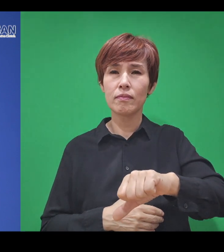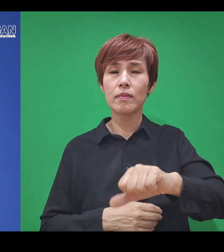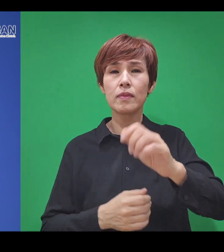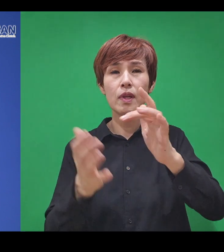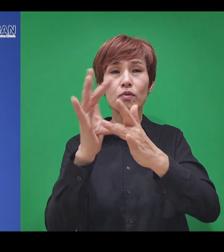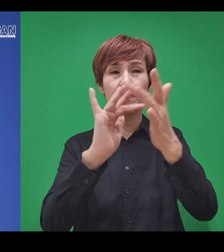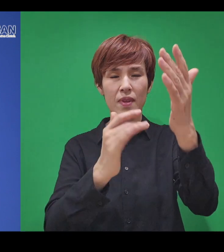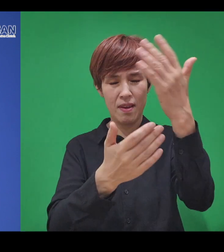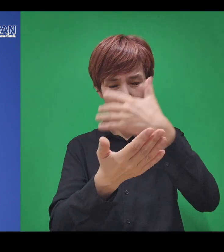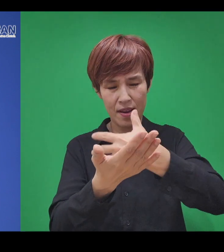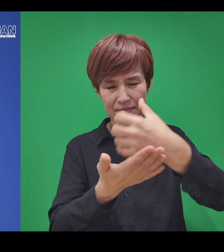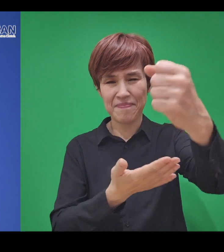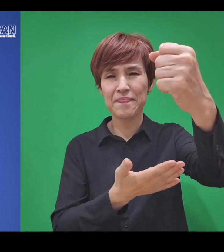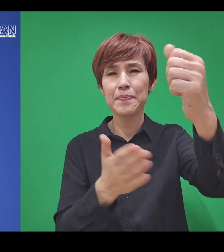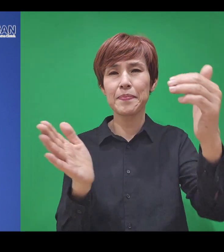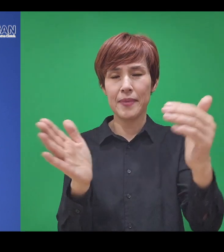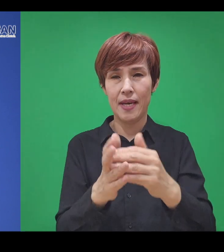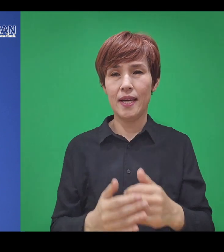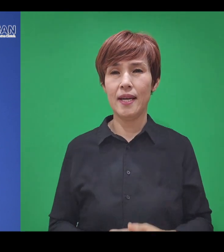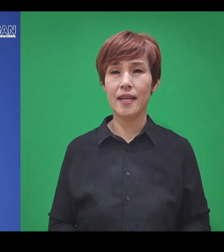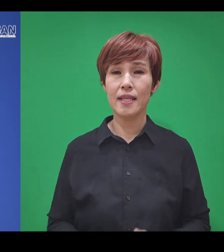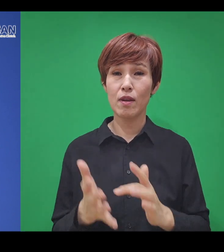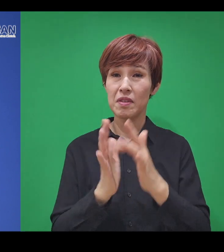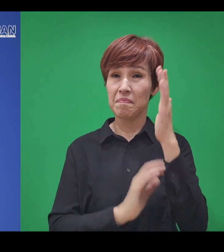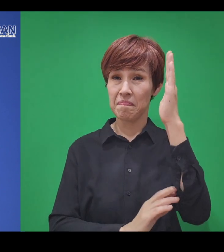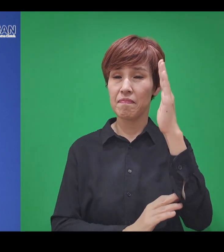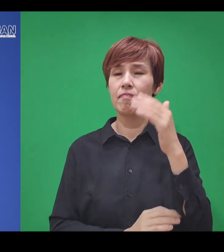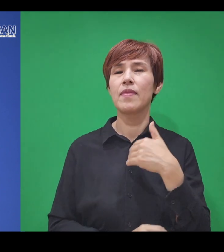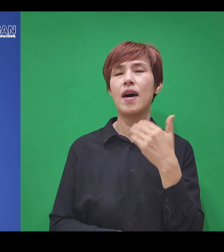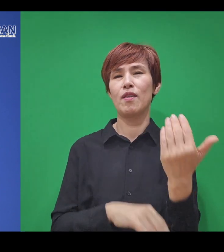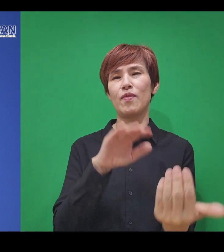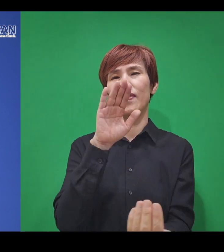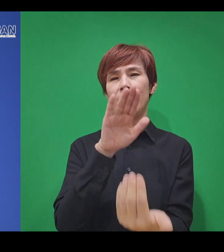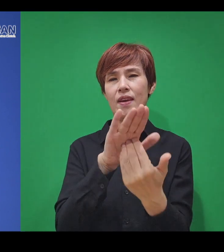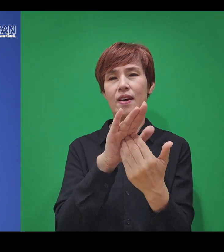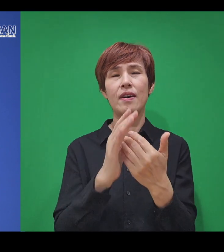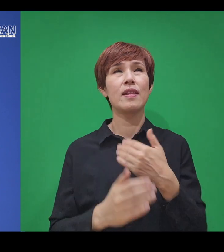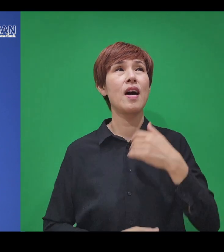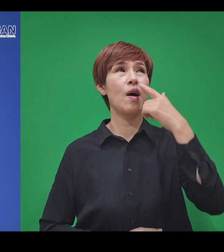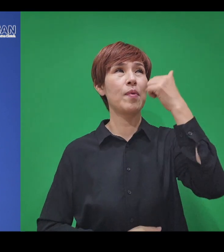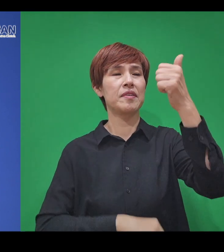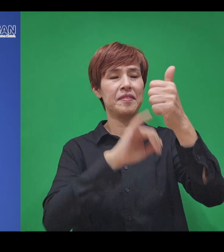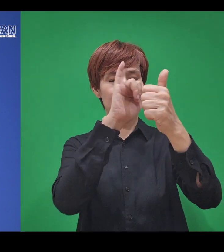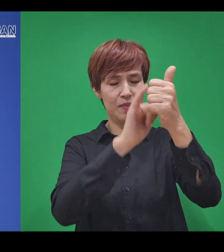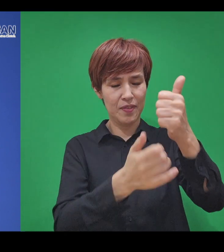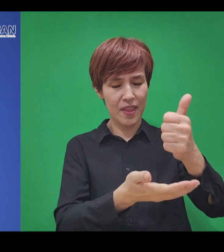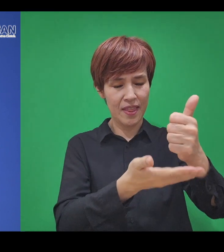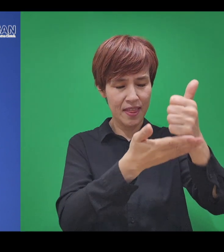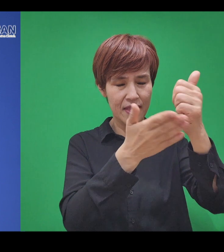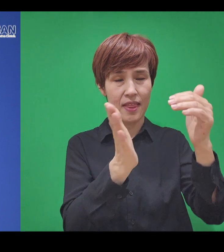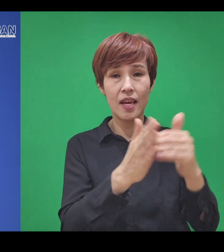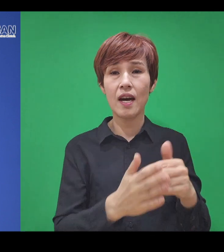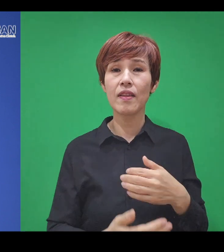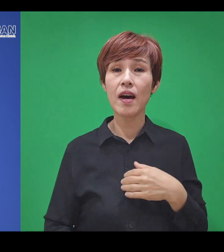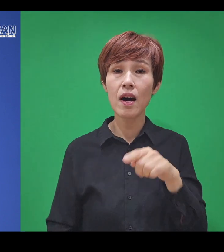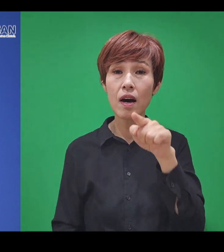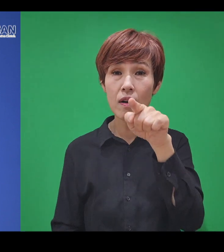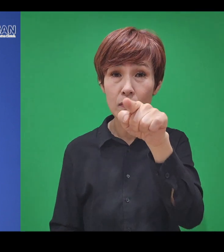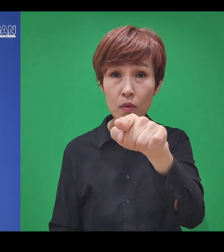이루었다. 나는 내 아버지께 충성했다. 나는 윤상덕이 구원해내는